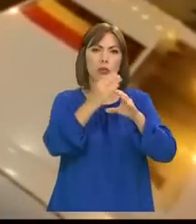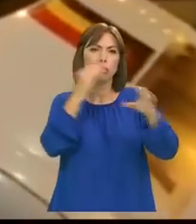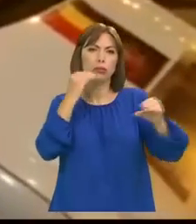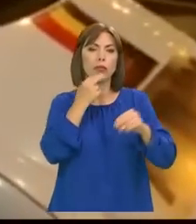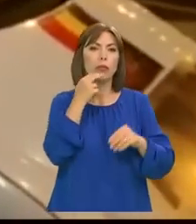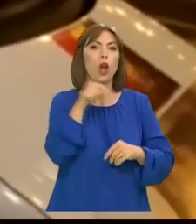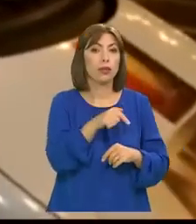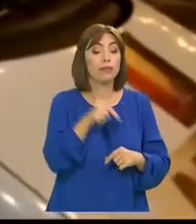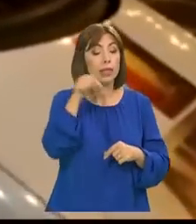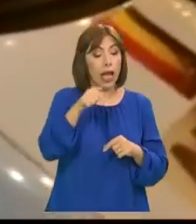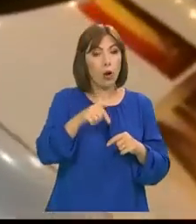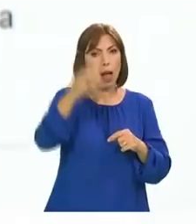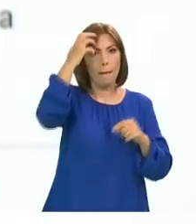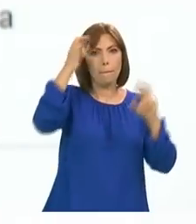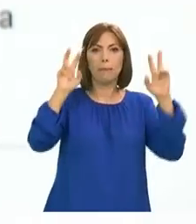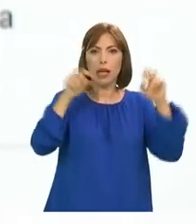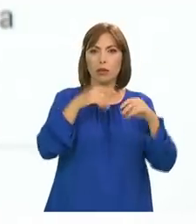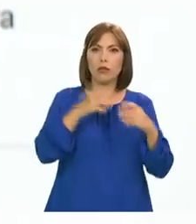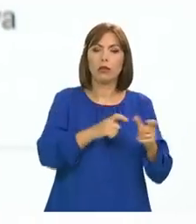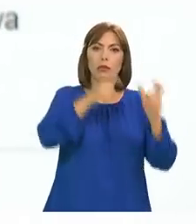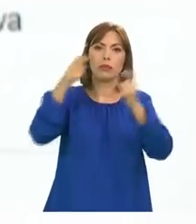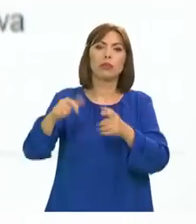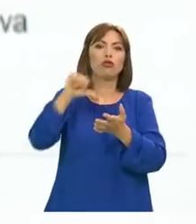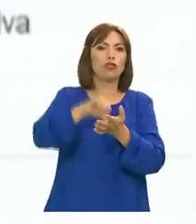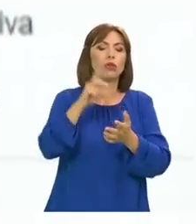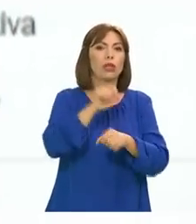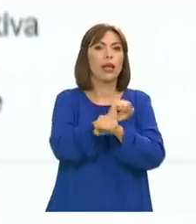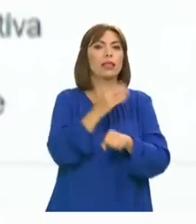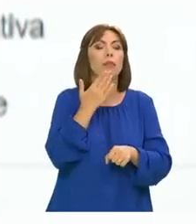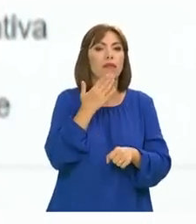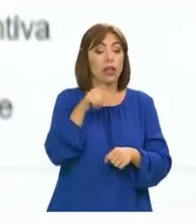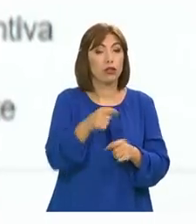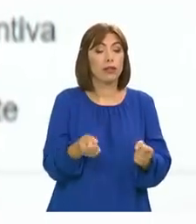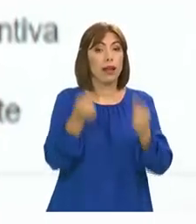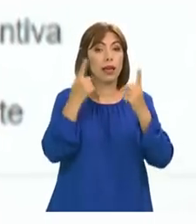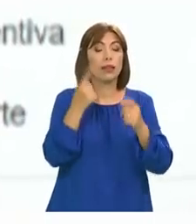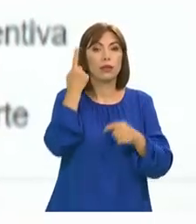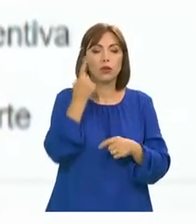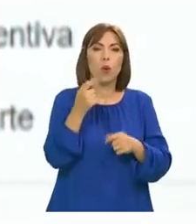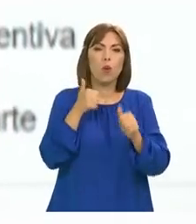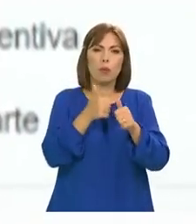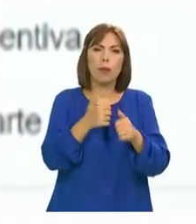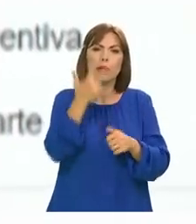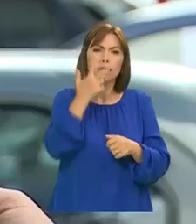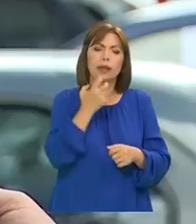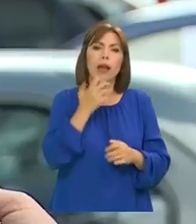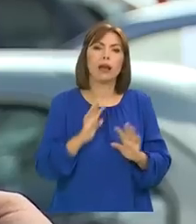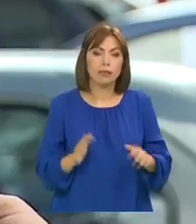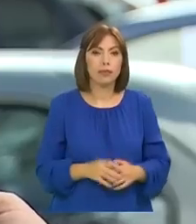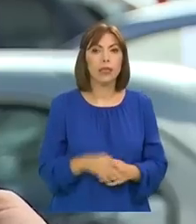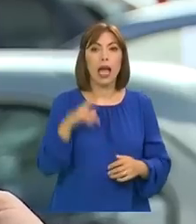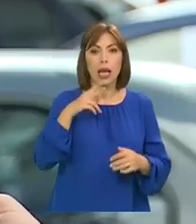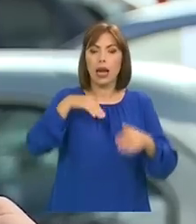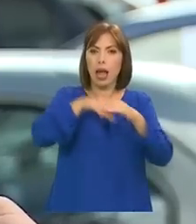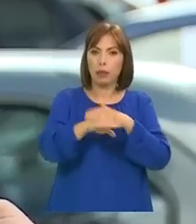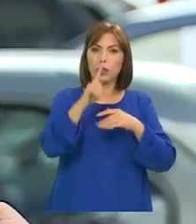poliției. De acolo, împăratul a fost dus într-un centru de arest preventiv. Așa s-a încheiat o urmărire care a durat aproape 3 ani. Era emis un mandat